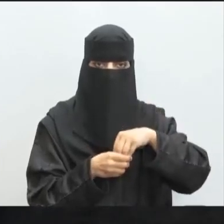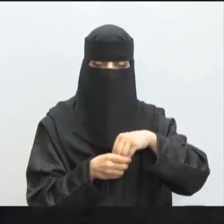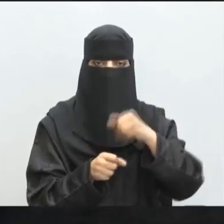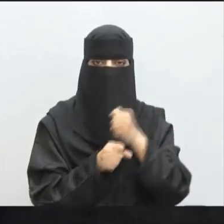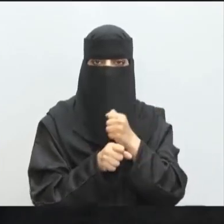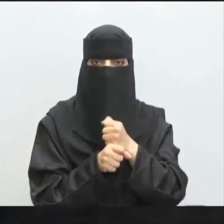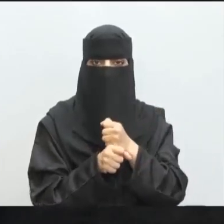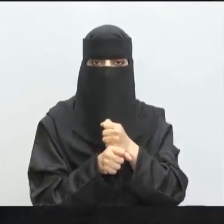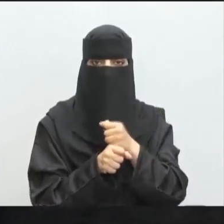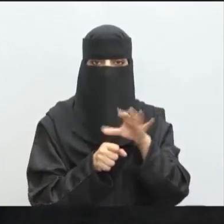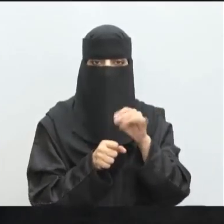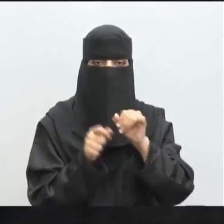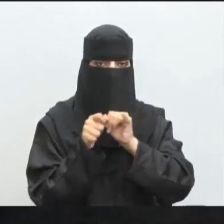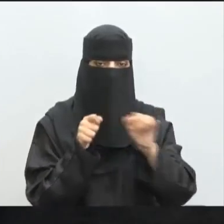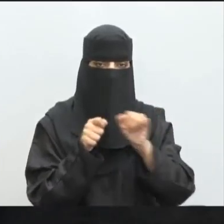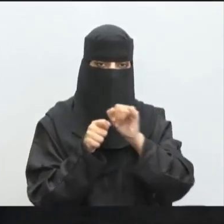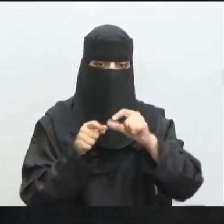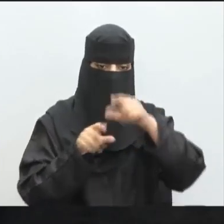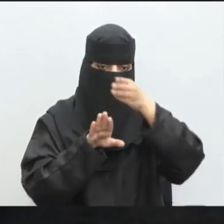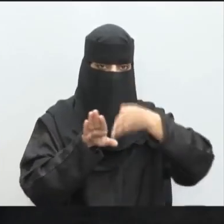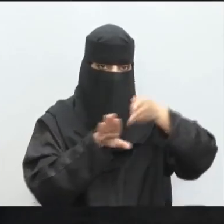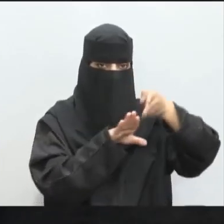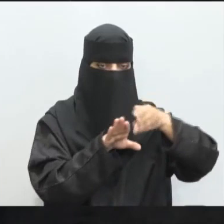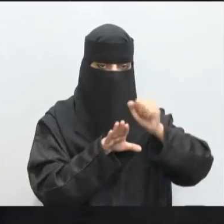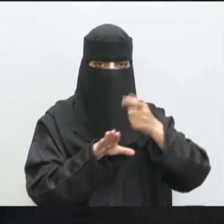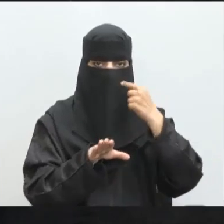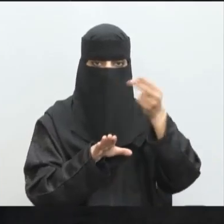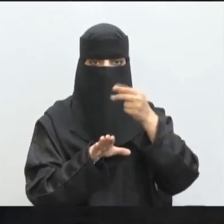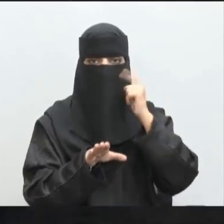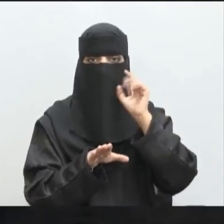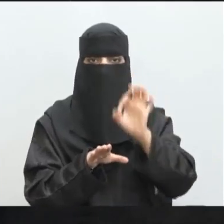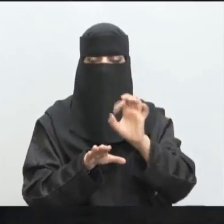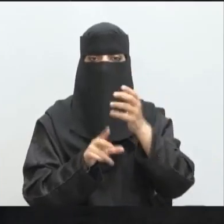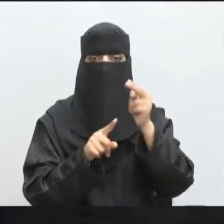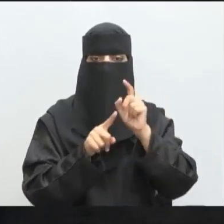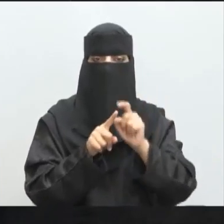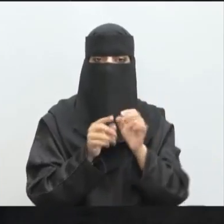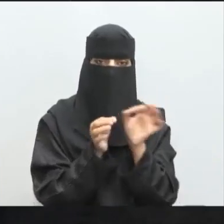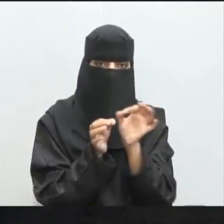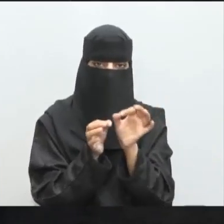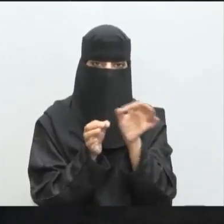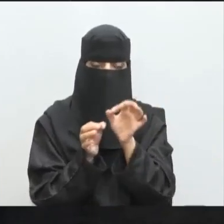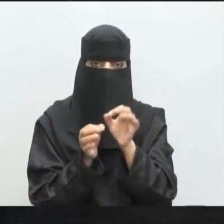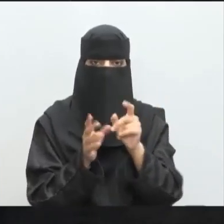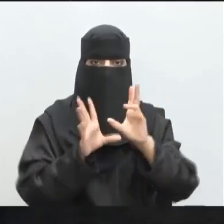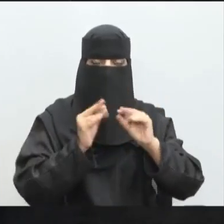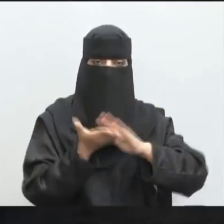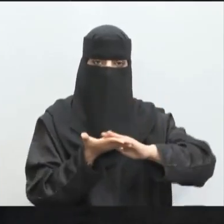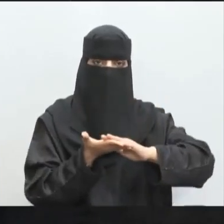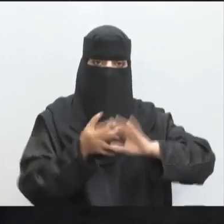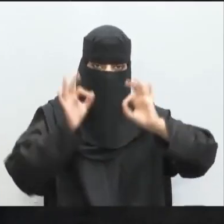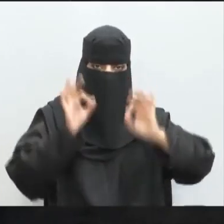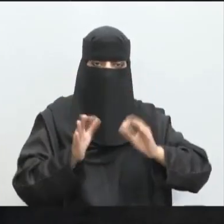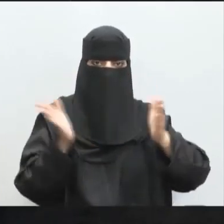باستخدام احد مقاييس الرسم نستطيع ايجاد نسبه تقريبيه لتمثيل مساحه